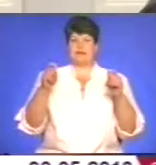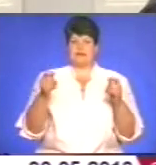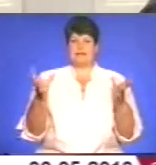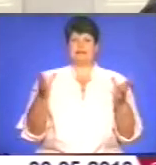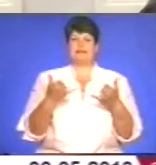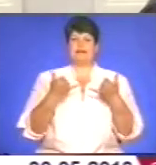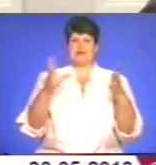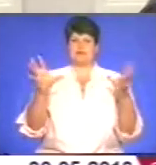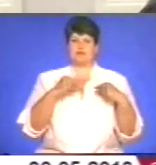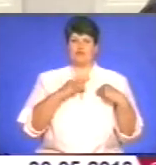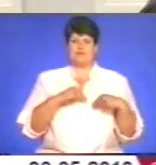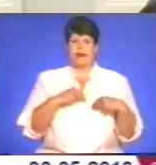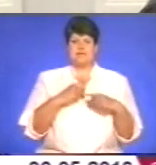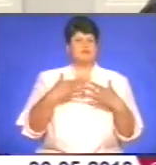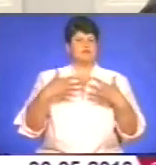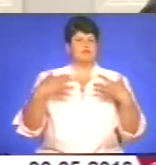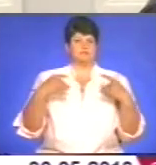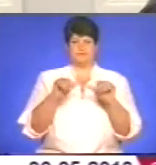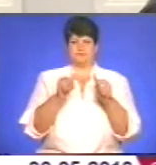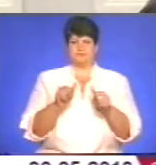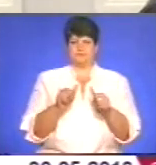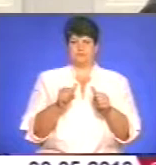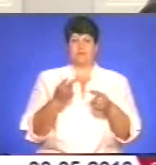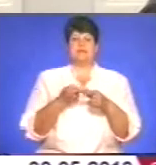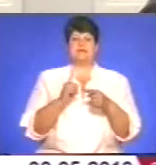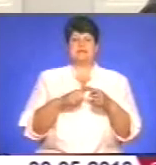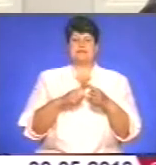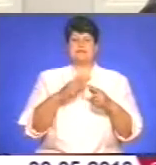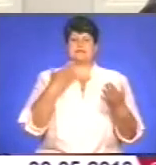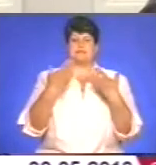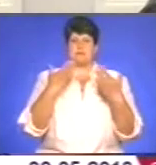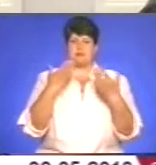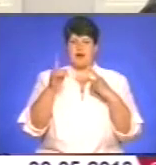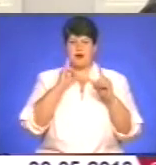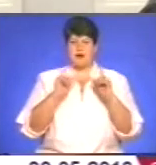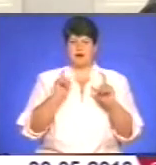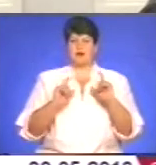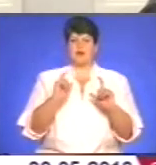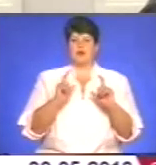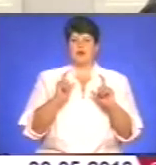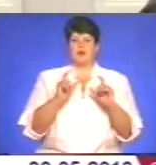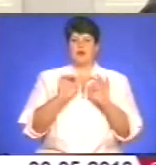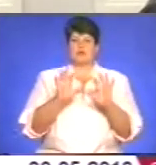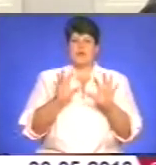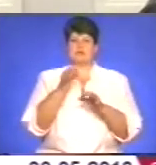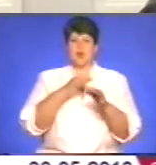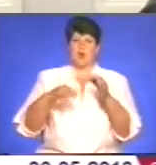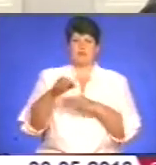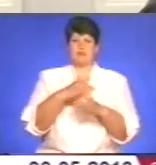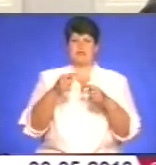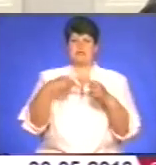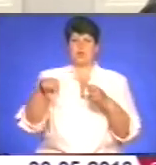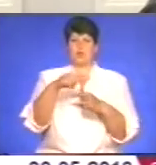співпраці в будь-якій зручній формі. Це семінари, роз'яснення, консультації, круглі столи.